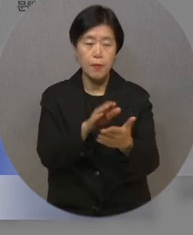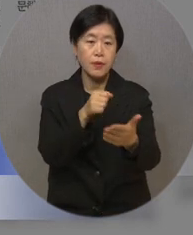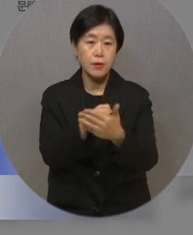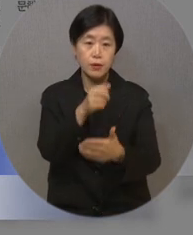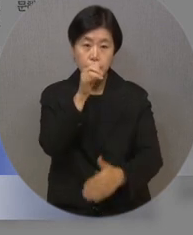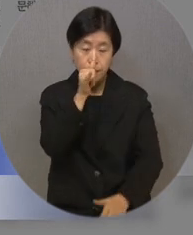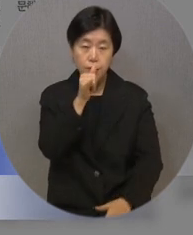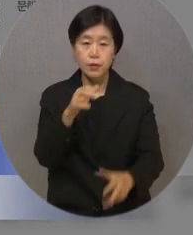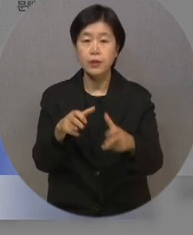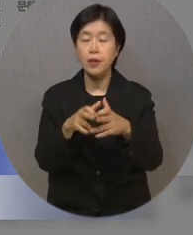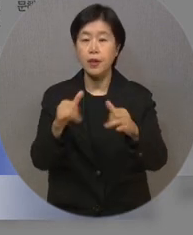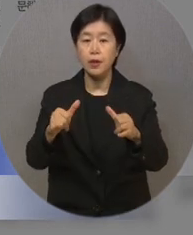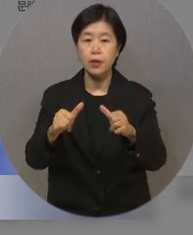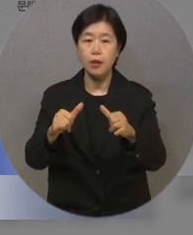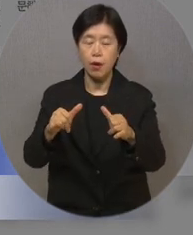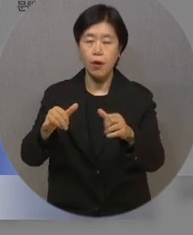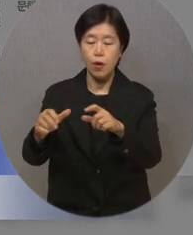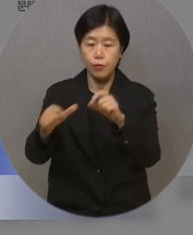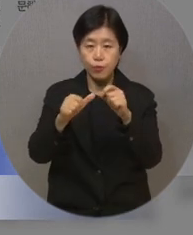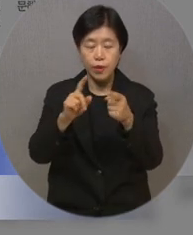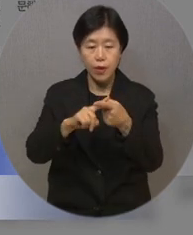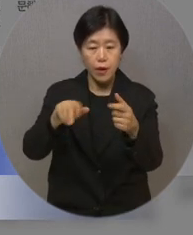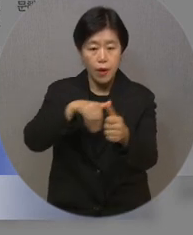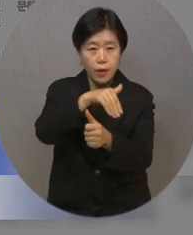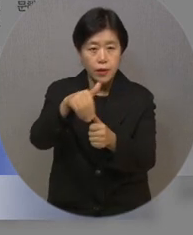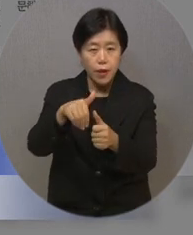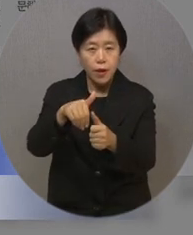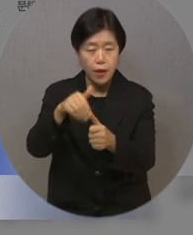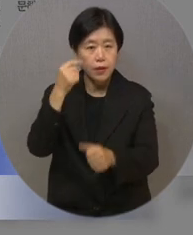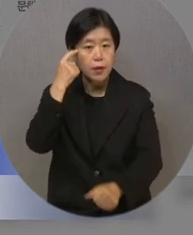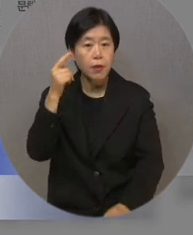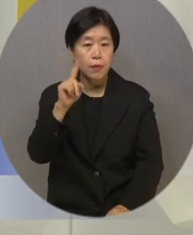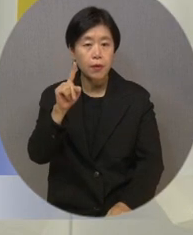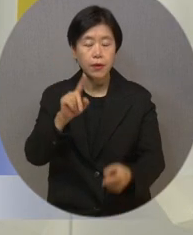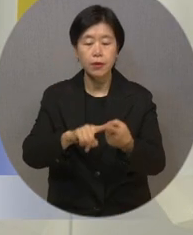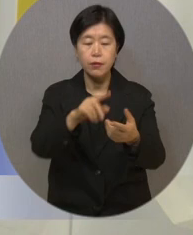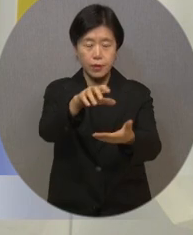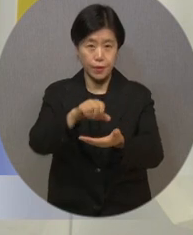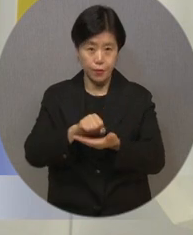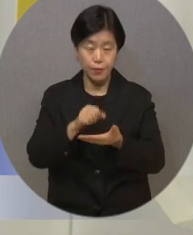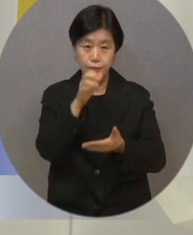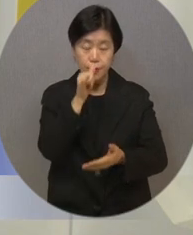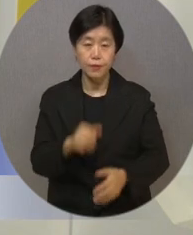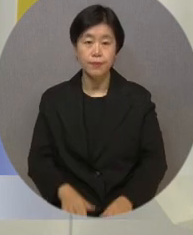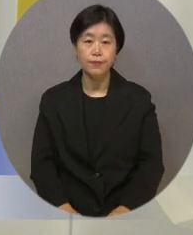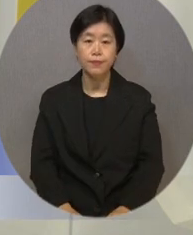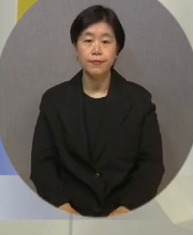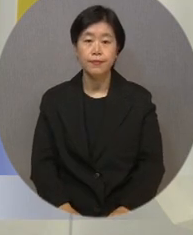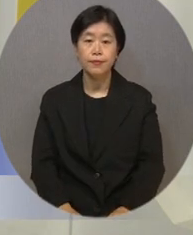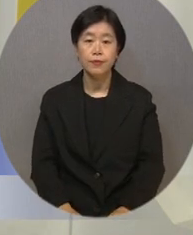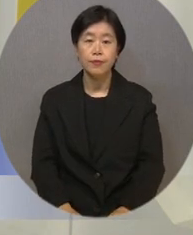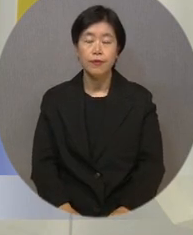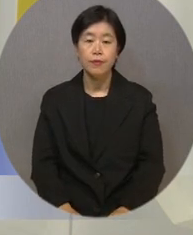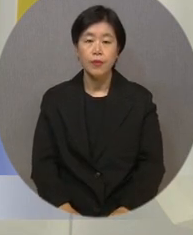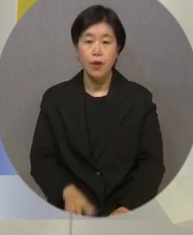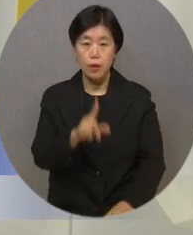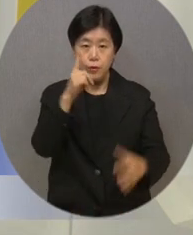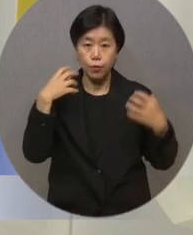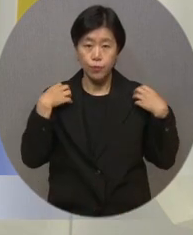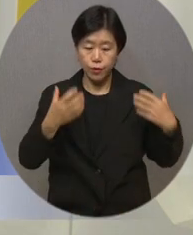고용에 대한 현장 의견을 수렴할 예정입니다 오늘 이면에서는